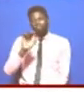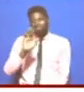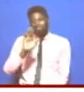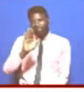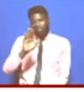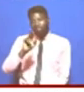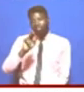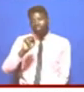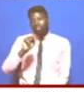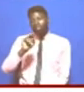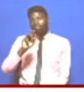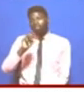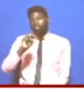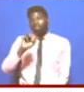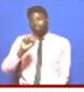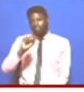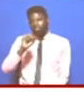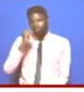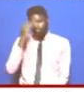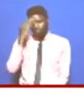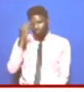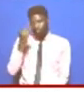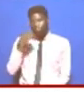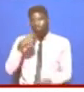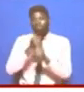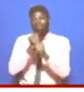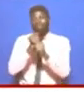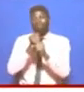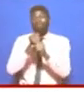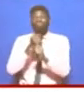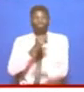NMS kwa kufikisha hospitali pahali ambapo